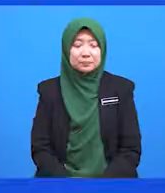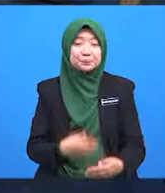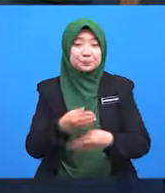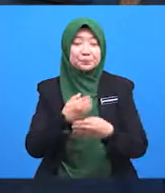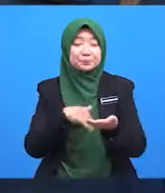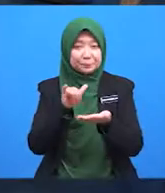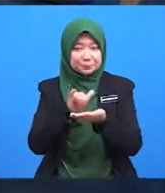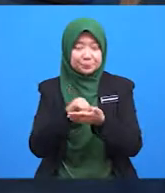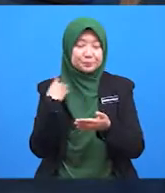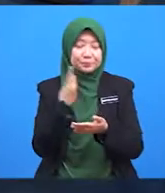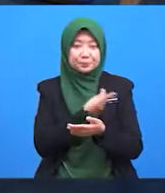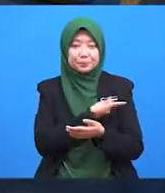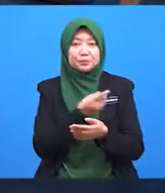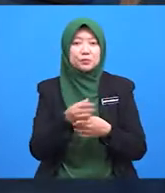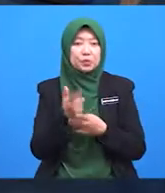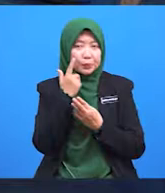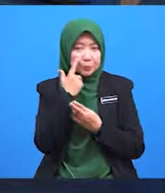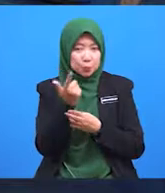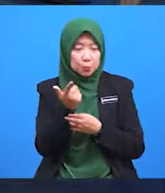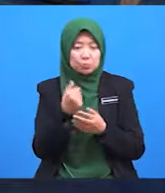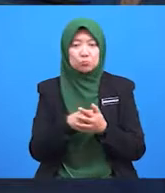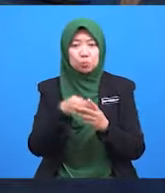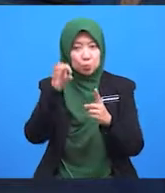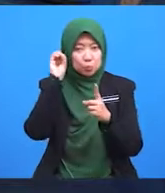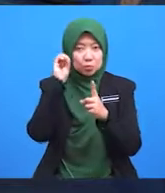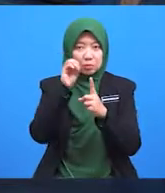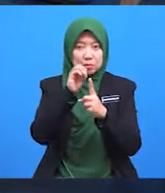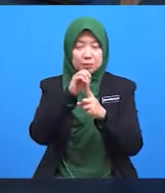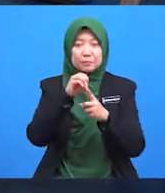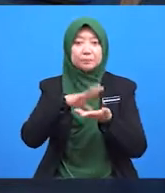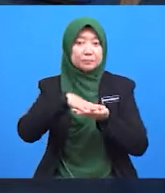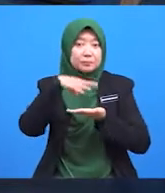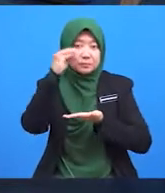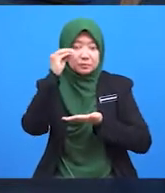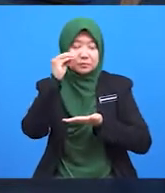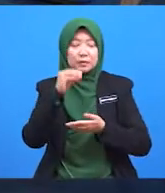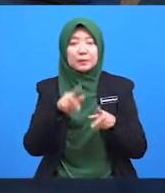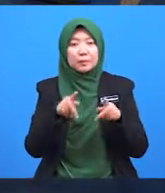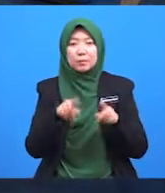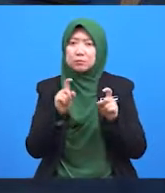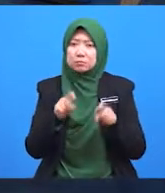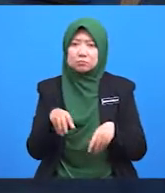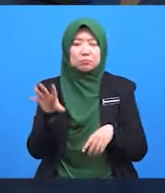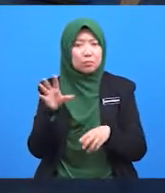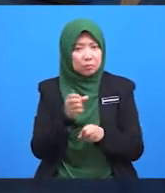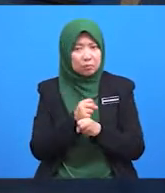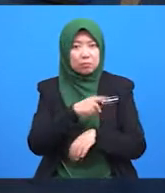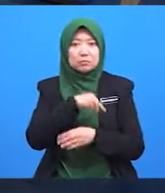Sebelum itu, kita akan lihat terlebih dahulu objektif pembelajaran yang perlu pelajar capai untuk hari